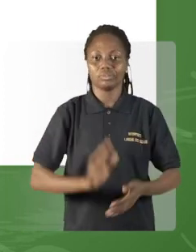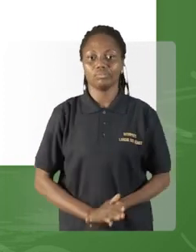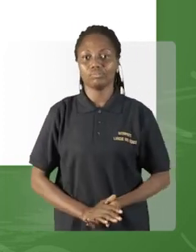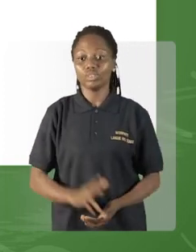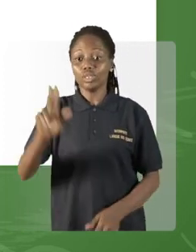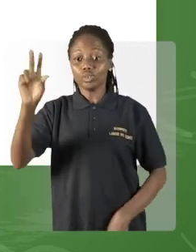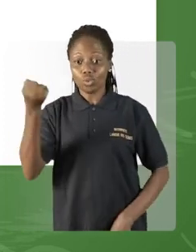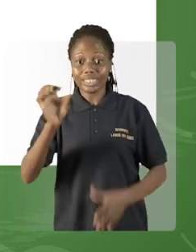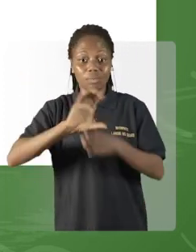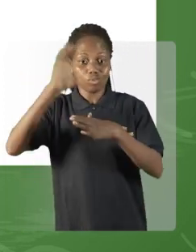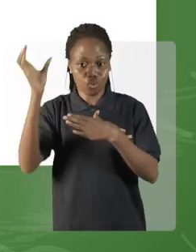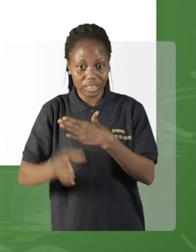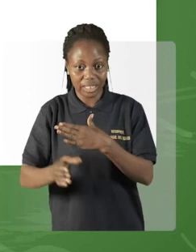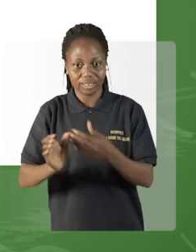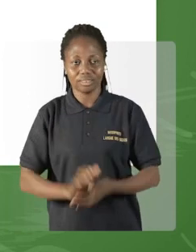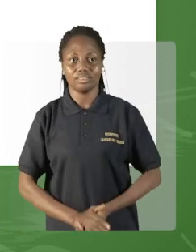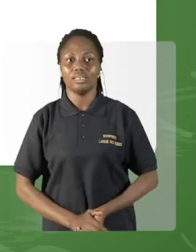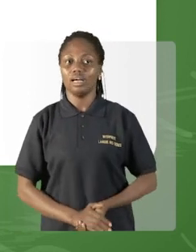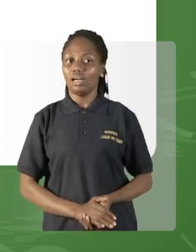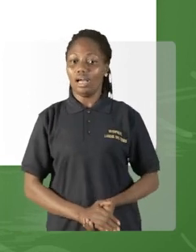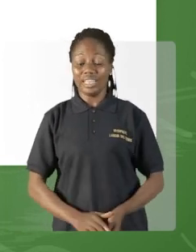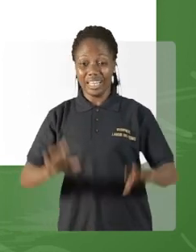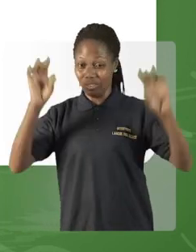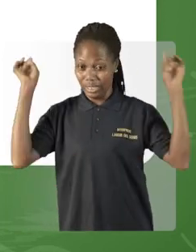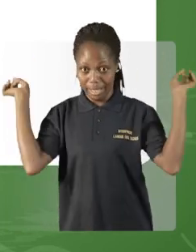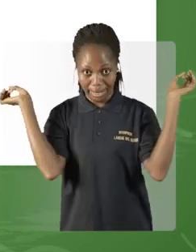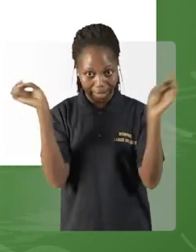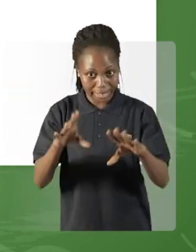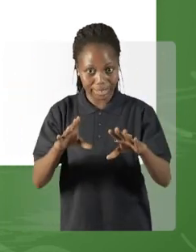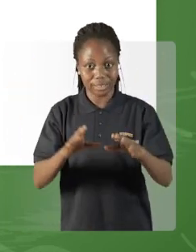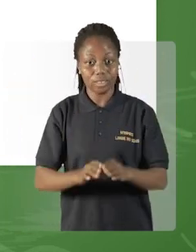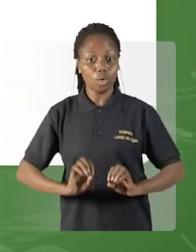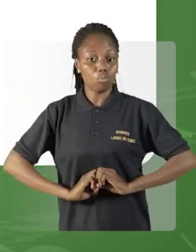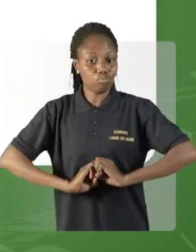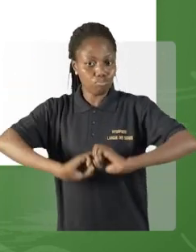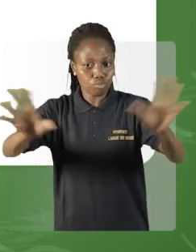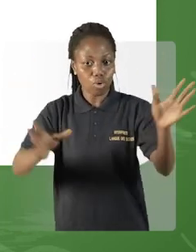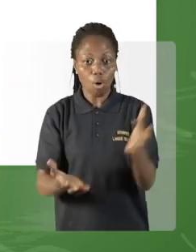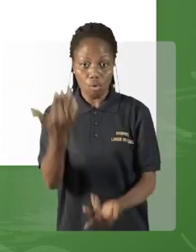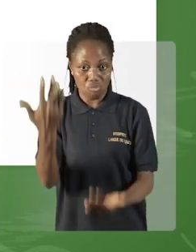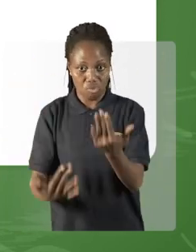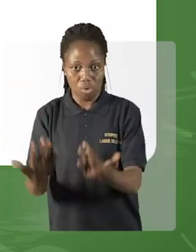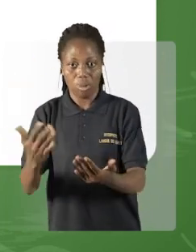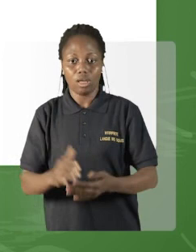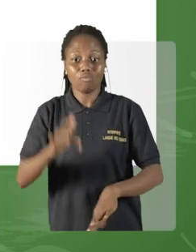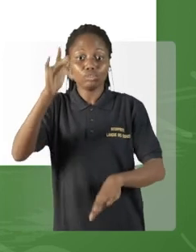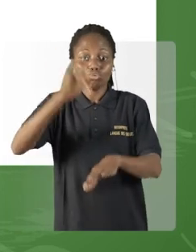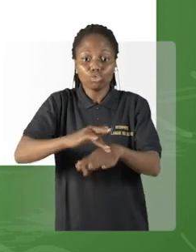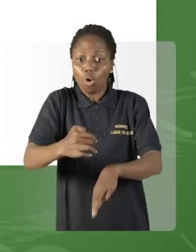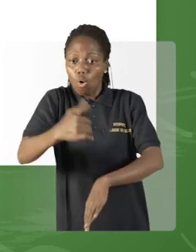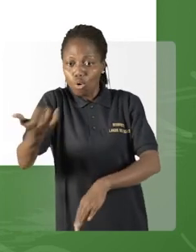propagation du feu aux parcelles voisines en raison de la non-maîtrise